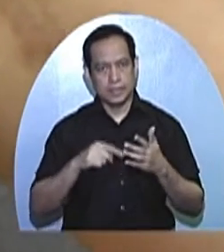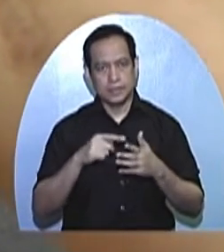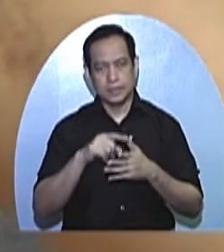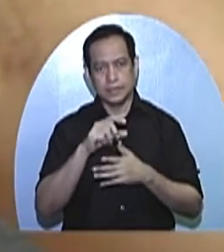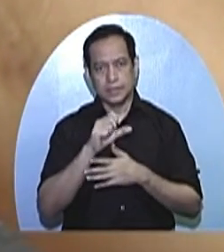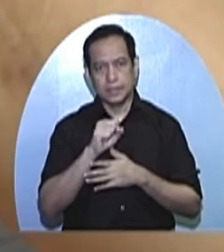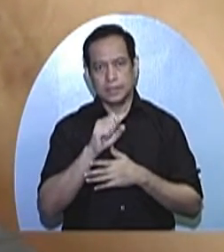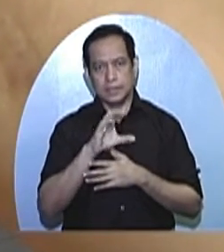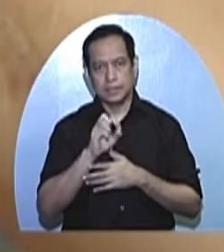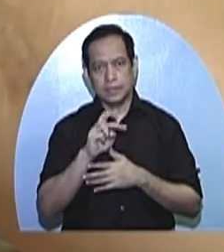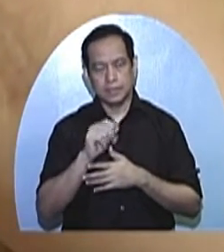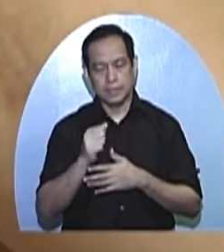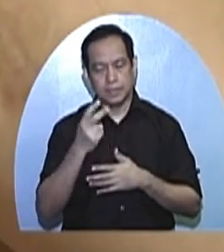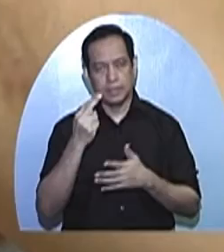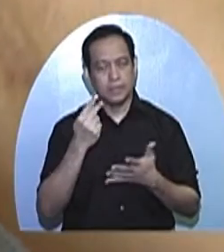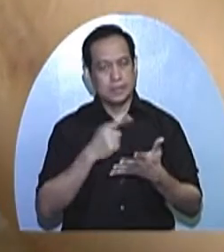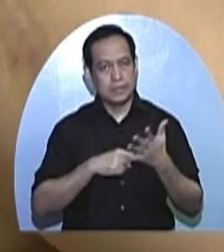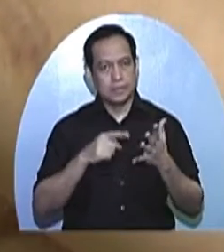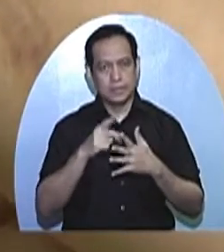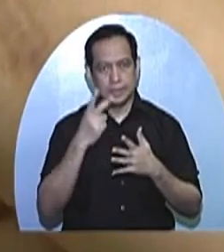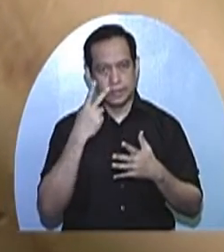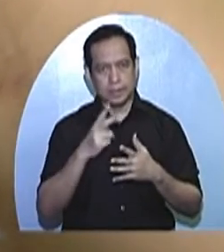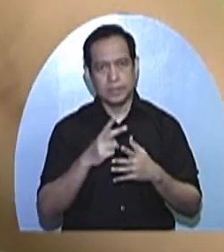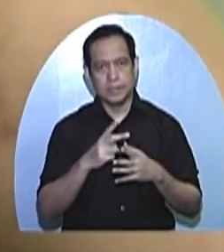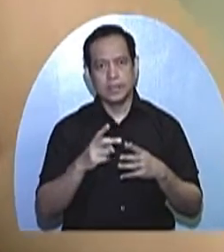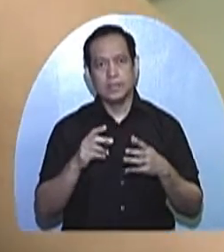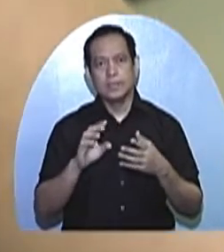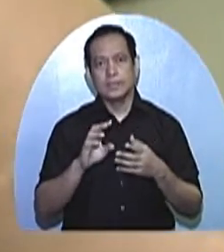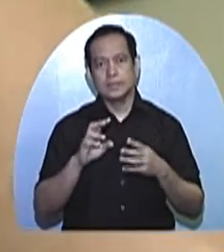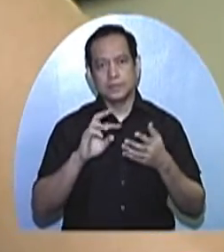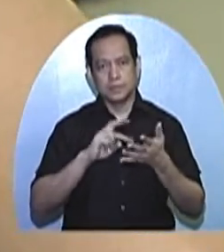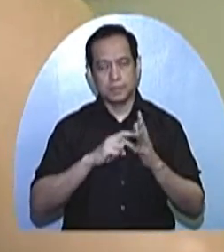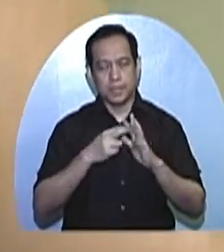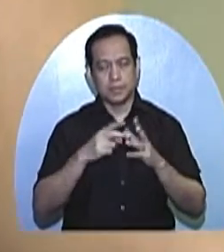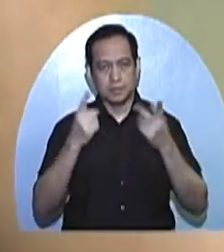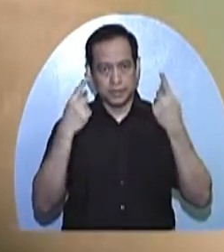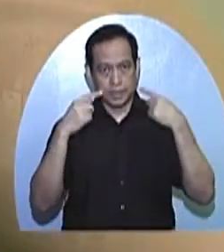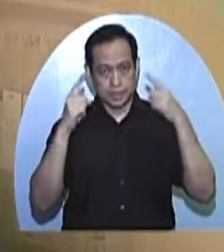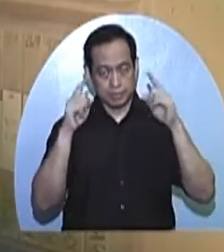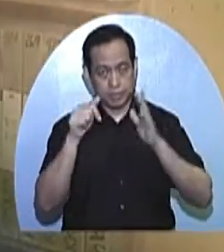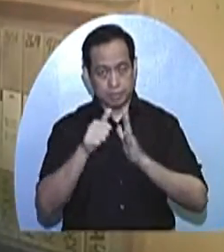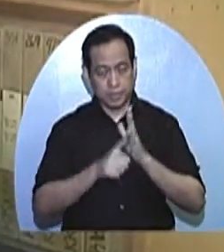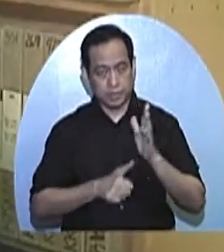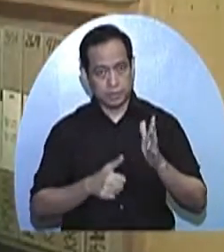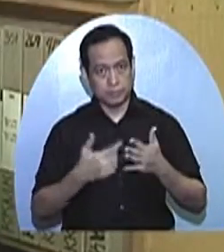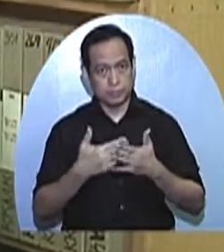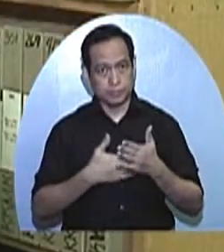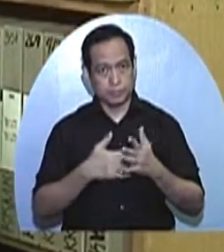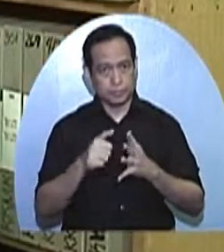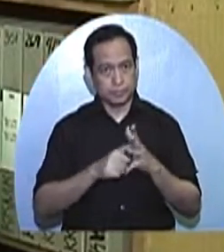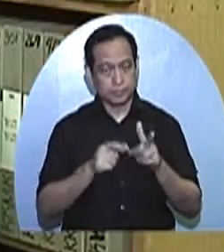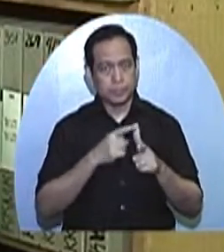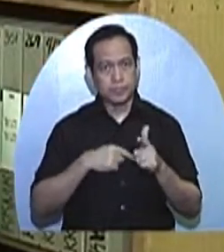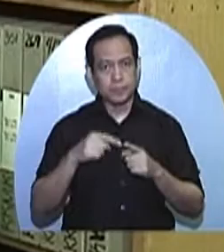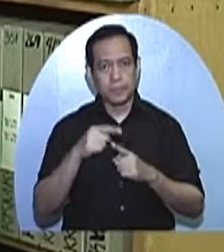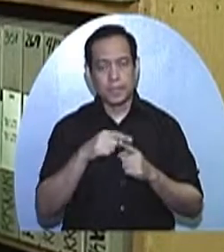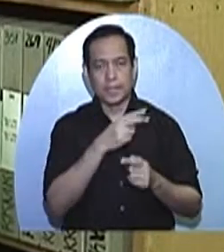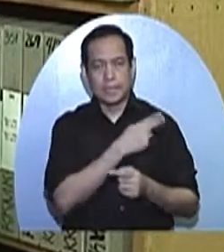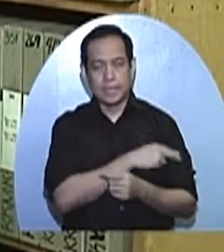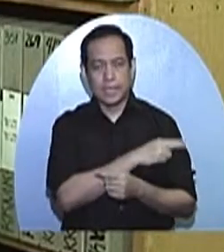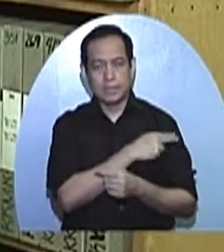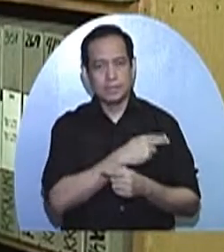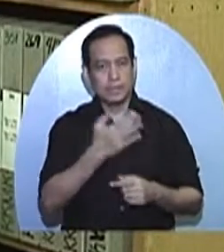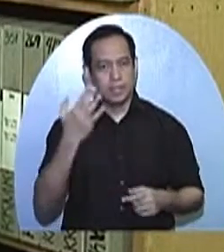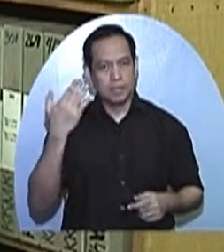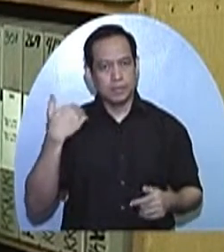ito ang palatandaan ng matagumpay na operasyon. Nung bago operahan po si Princess, dun po sa ospital, nung una nga